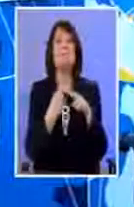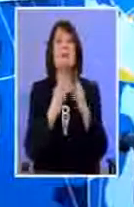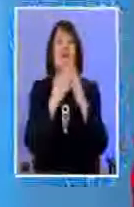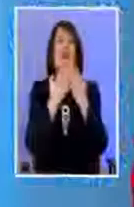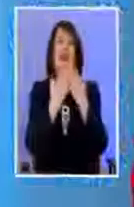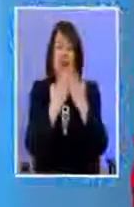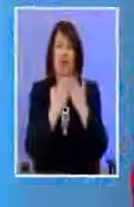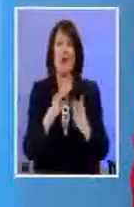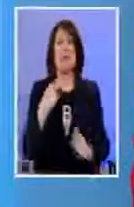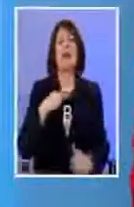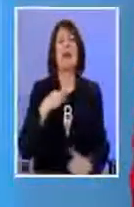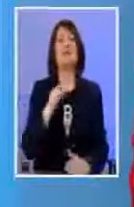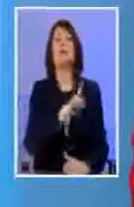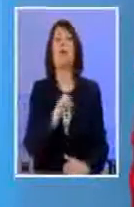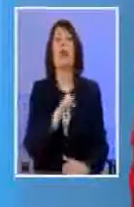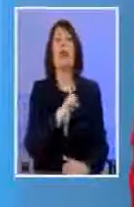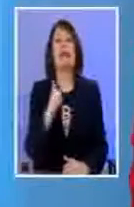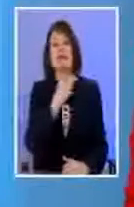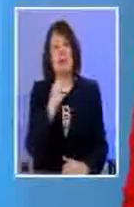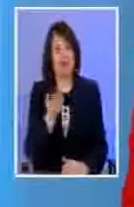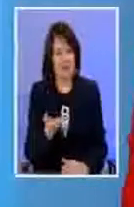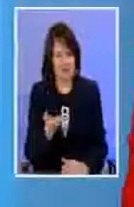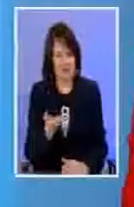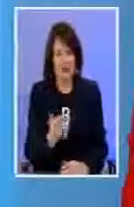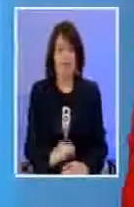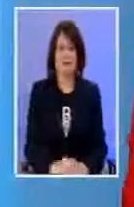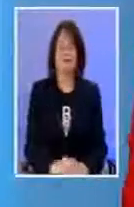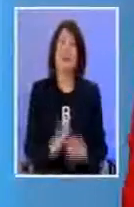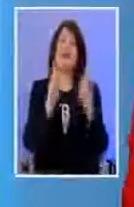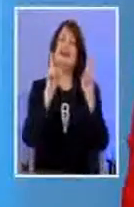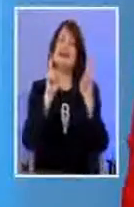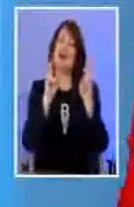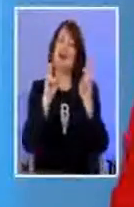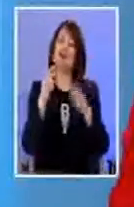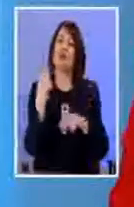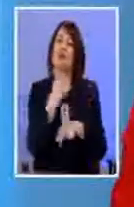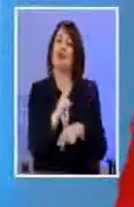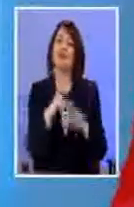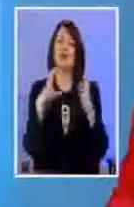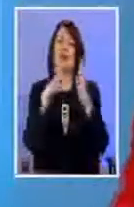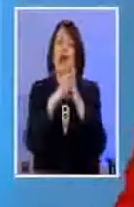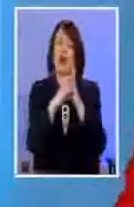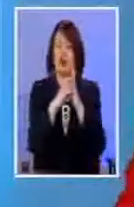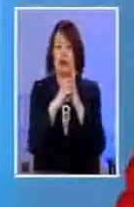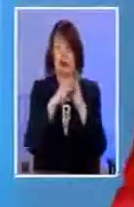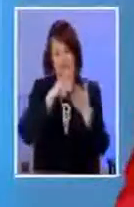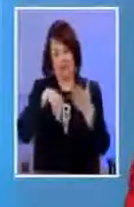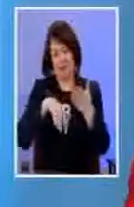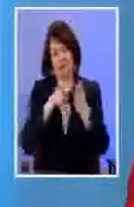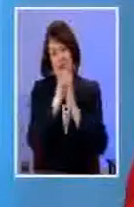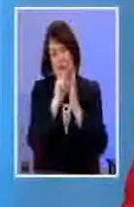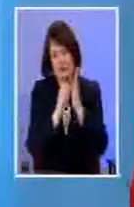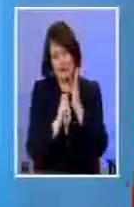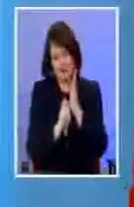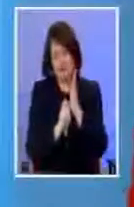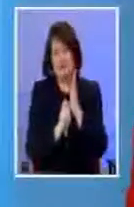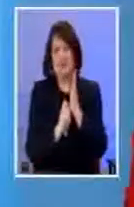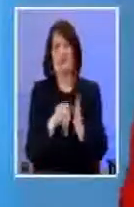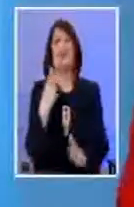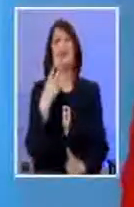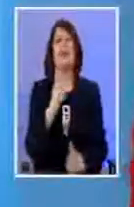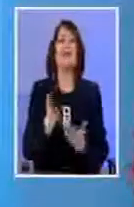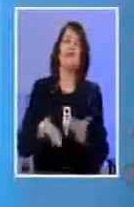για τις πράσινες μετακινήσεις. Ο τίτλος του δικού σας άρθρου, της δικής σας